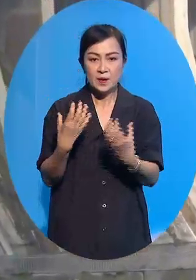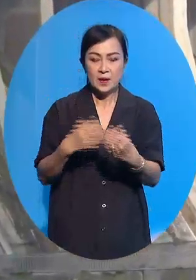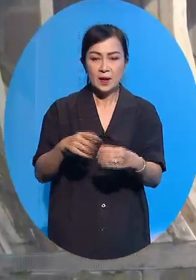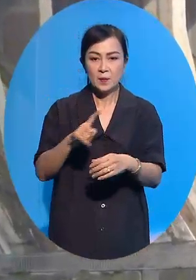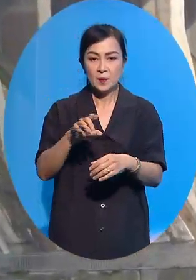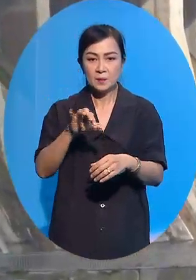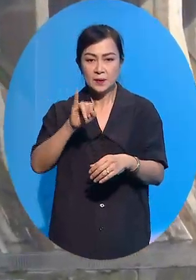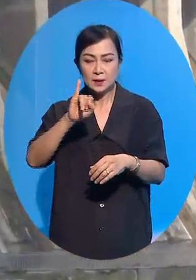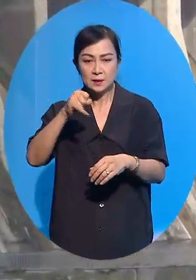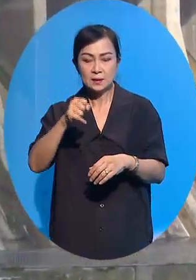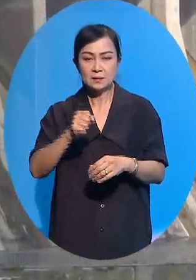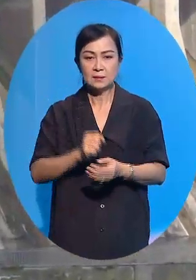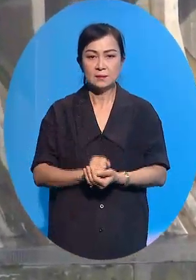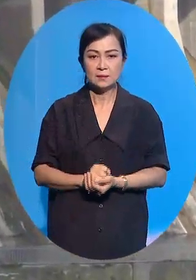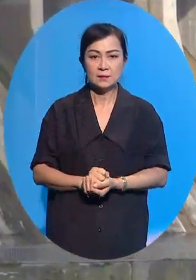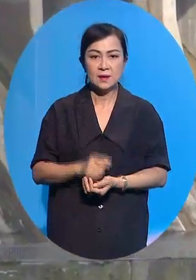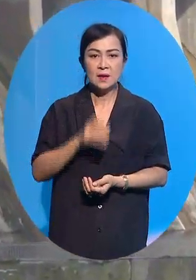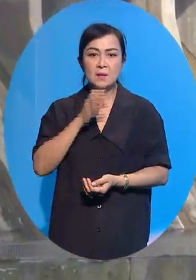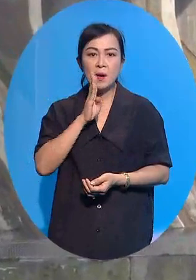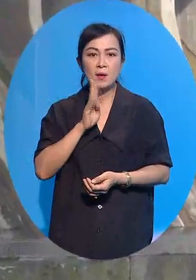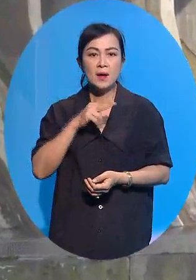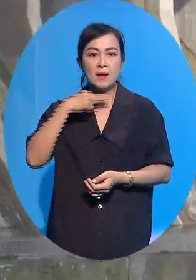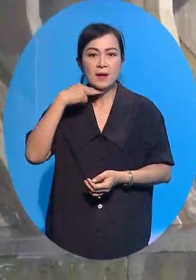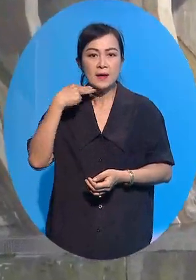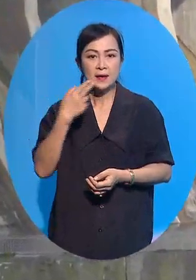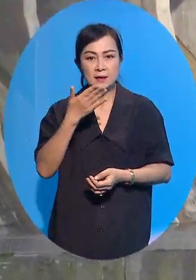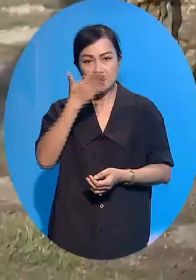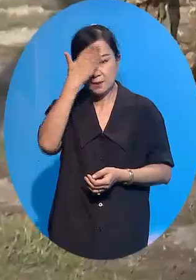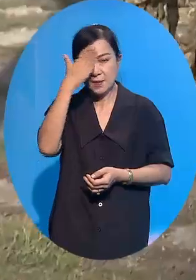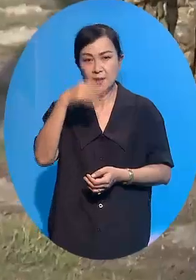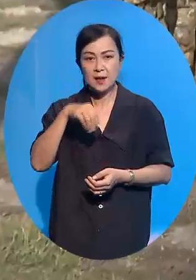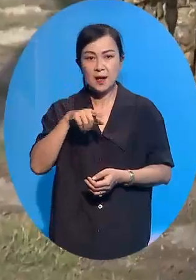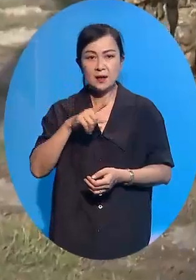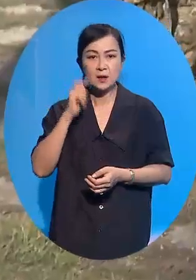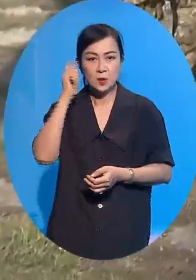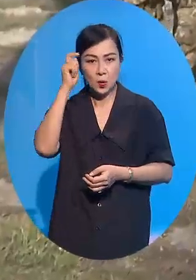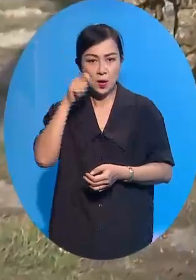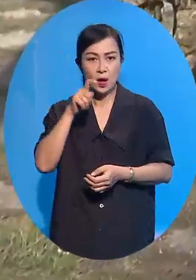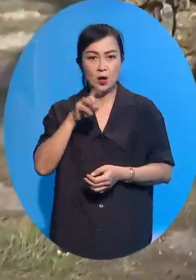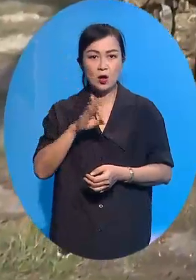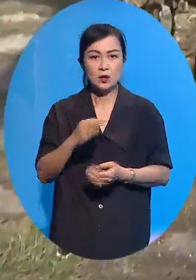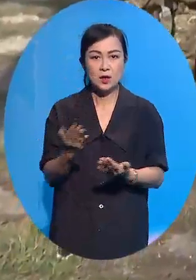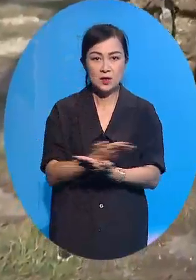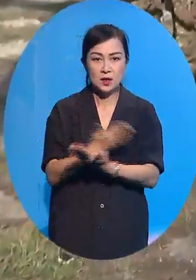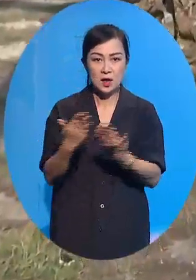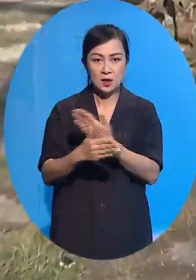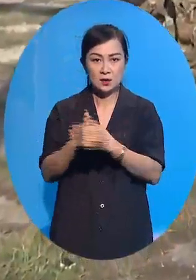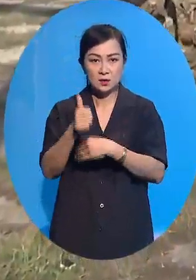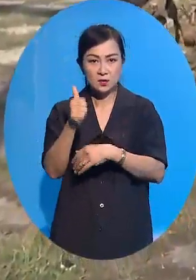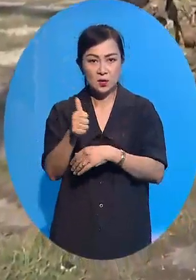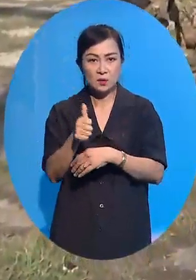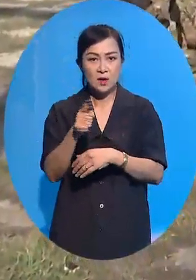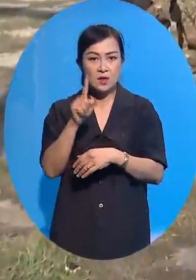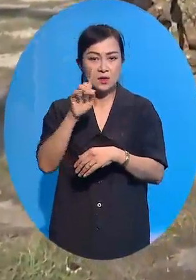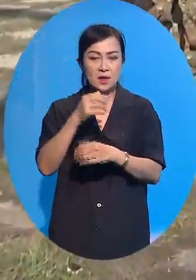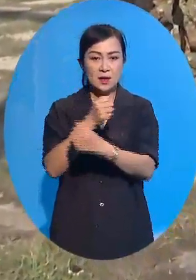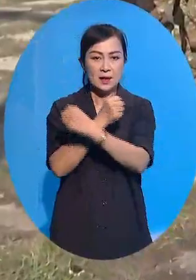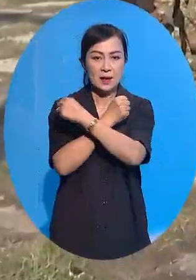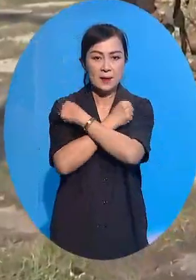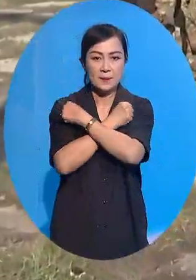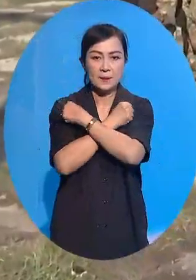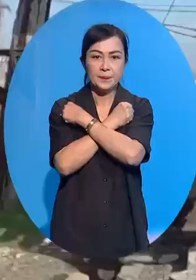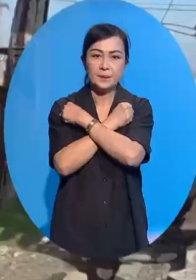100 tấn. Báo cáo của Bộ Quốc phòng Anh cũng cho rằng tình hình năng lượng của Ukraine có thể sẽ được cải thiện khi thời tiết dần ấm